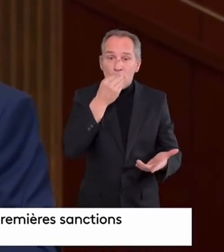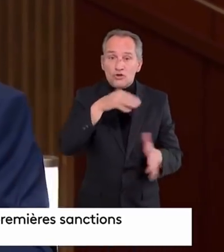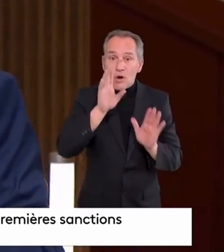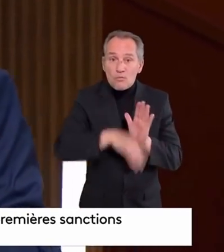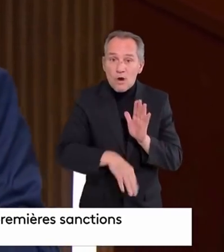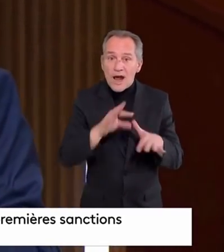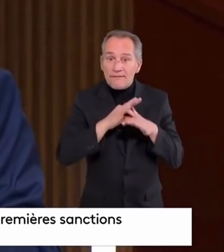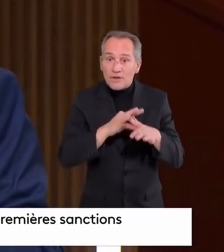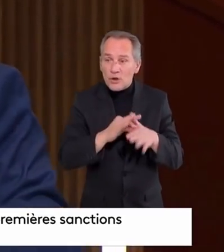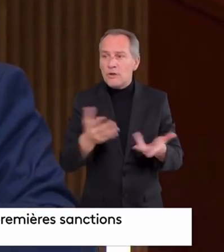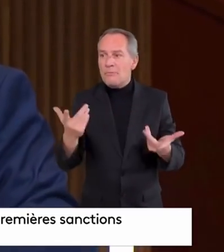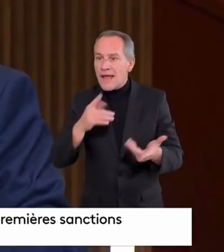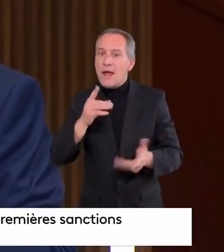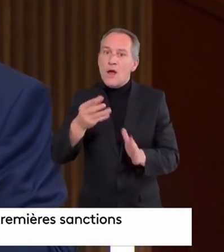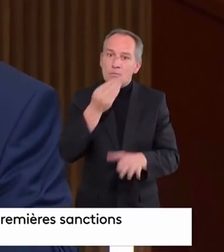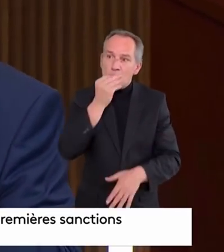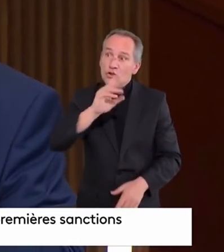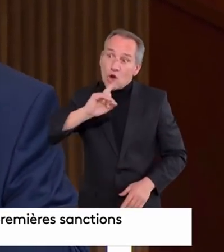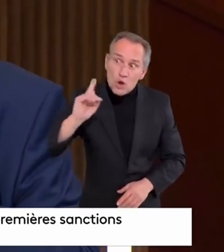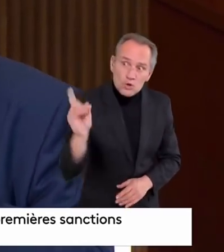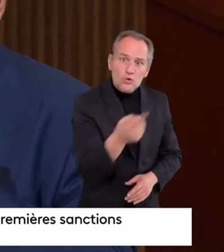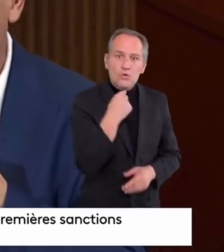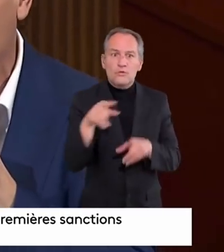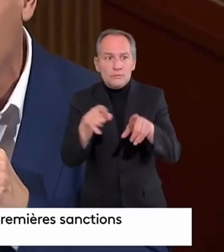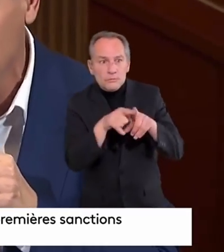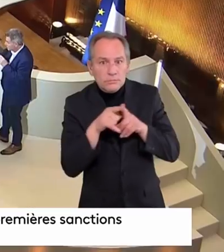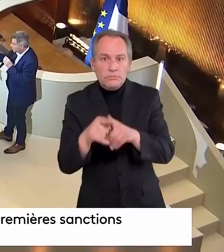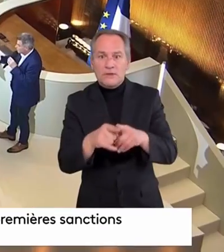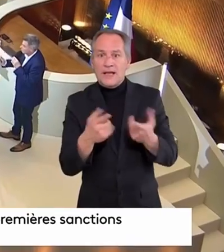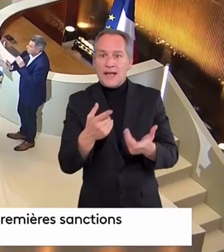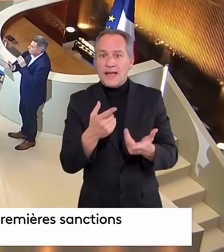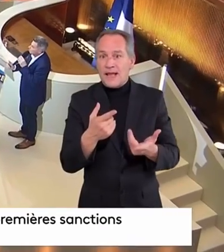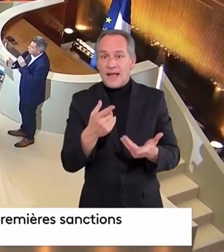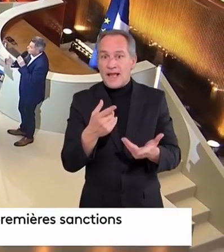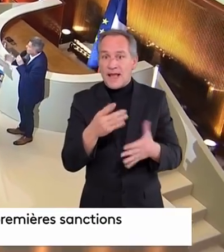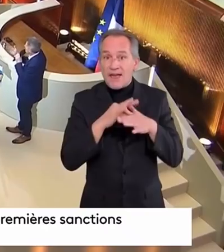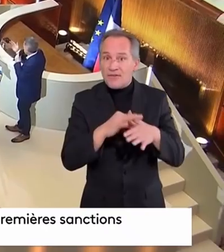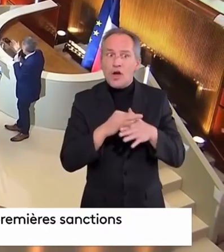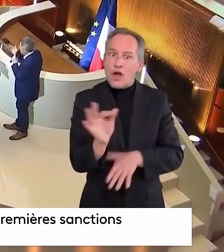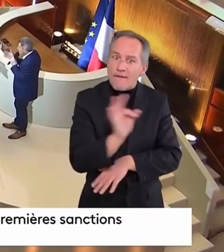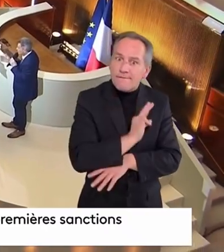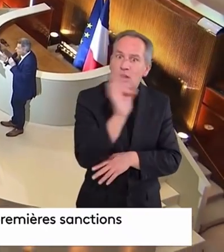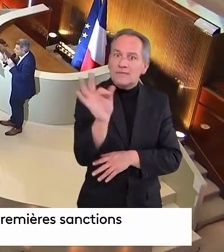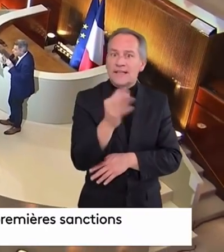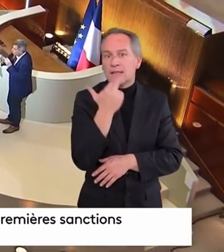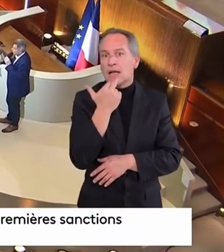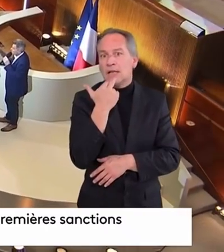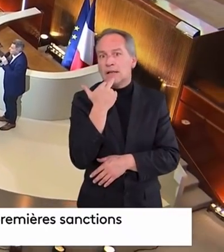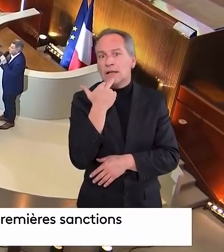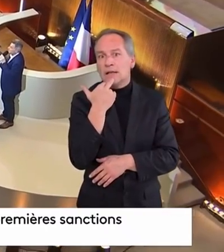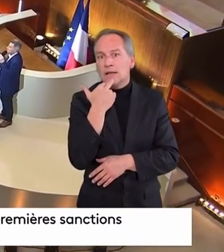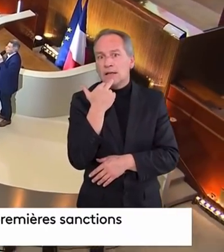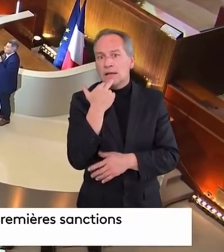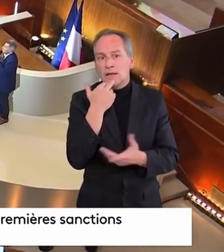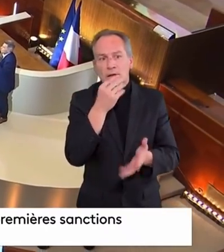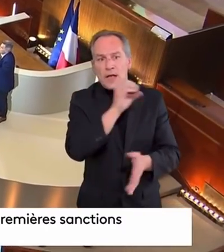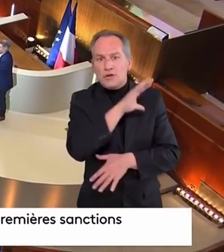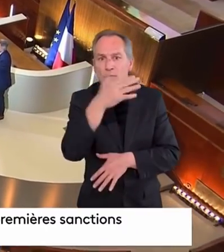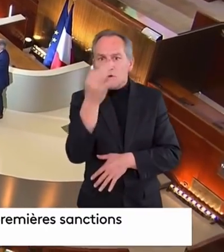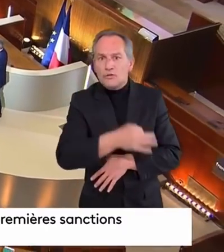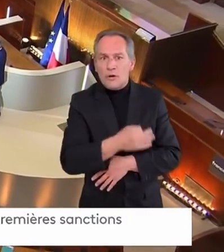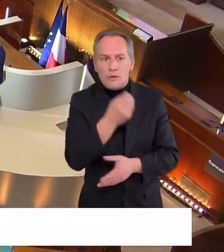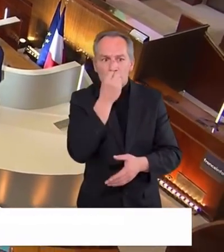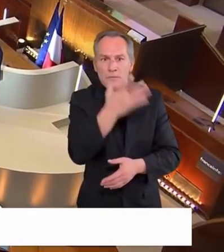mange tous, et de la bonne. Et tant qu'à faire, de la française. Ensuite, concernant les Outre-mer, ils sont, eux, confrontés à des difficultés plus